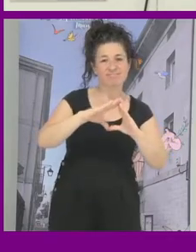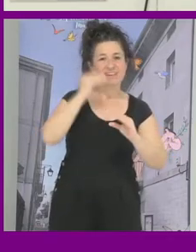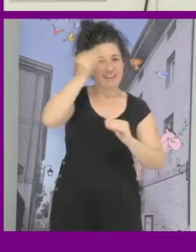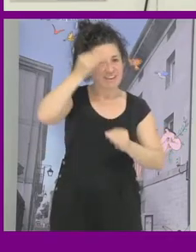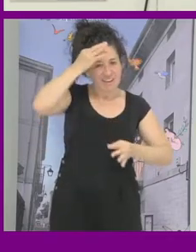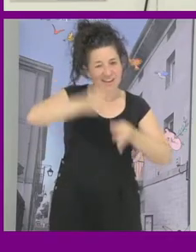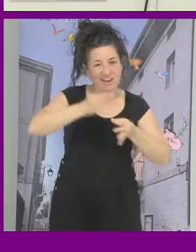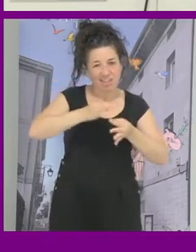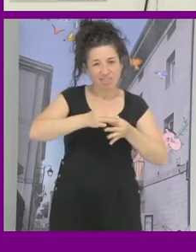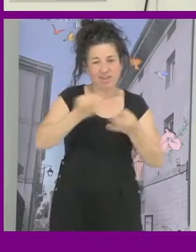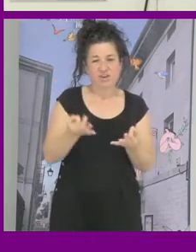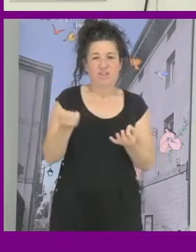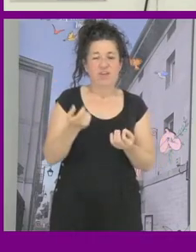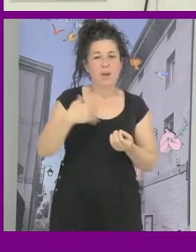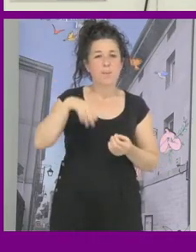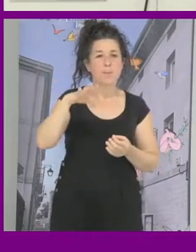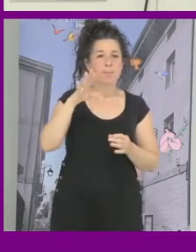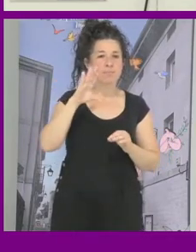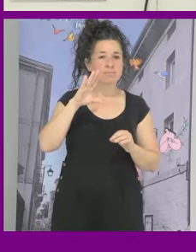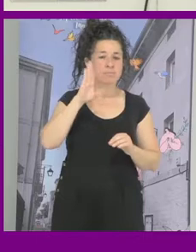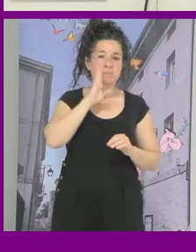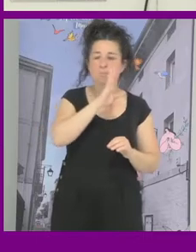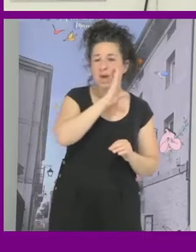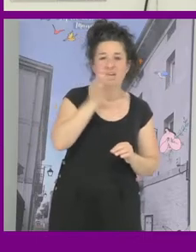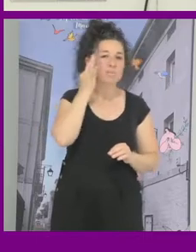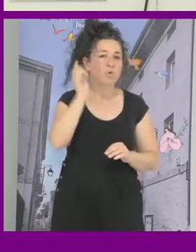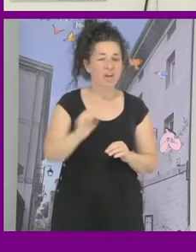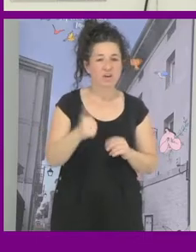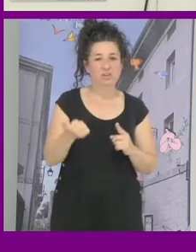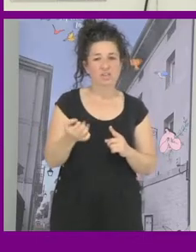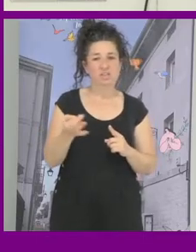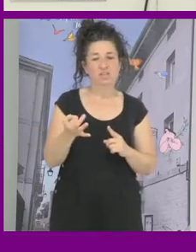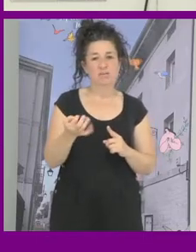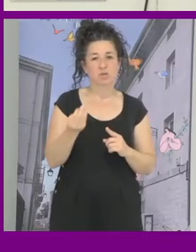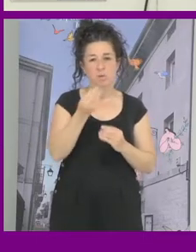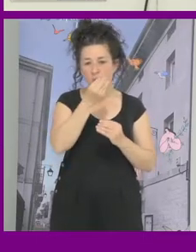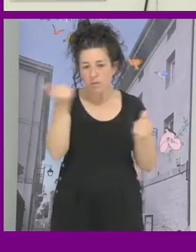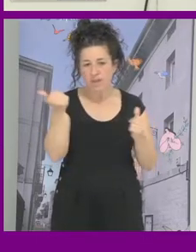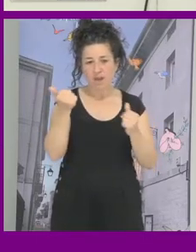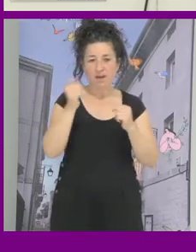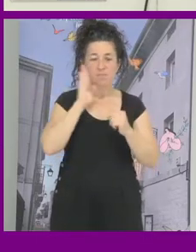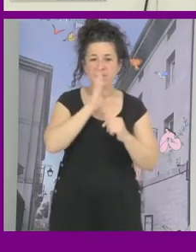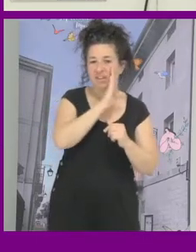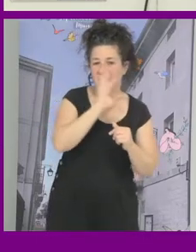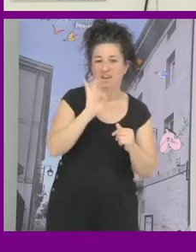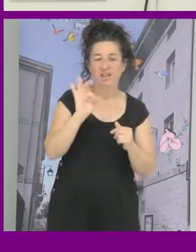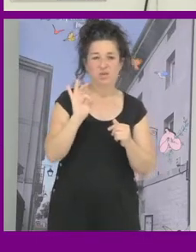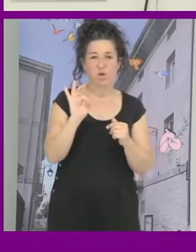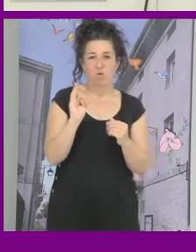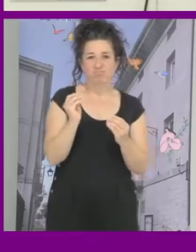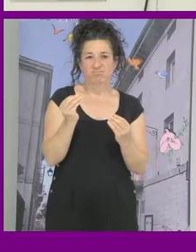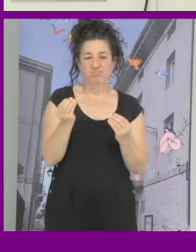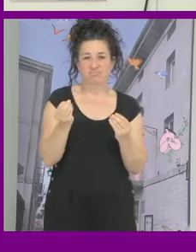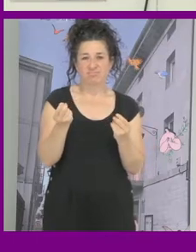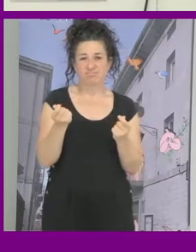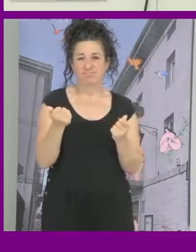askatu behar gara, ba, zapalkuntza patriarkalez, besteak beste amatasunaz, ez? Hori da, nik behintzat sumatu dudana. Baita ere,